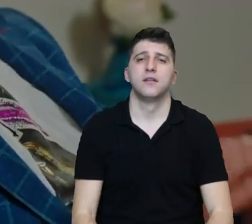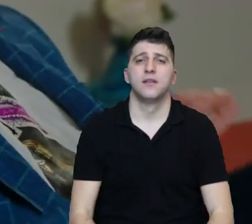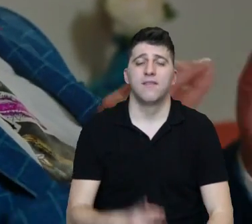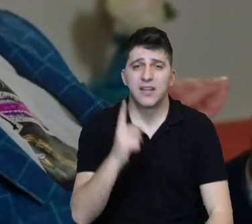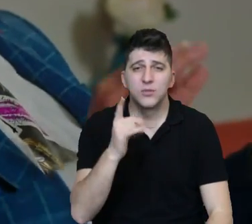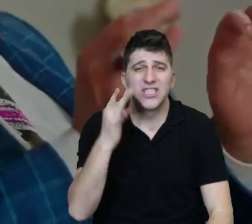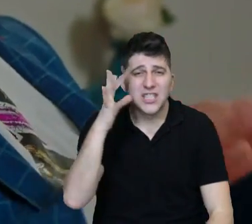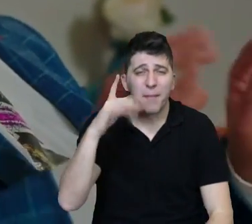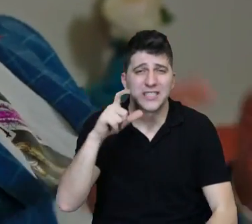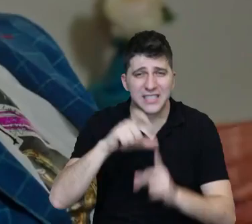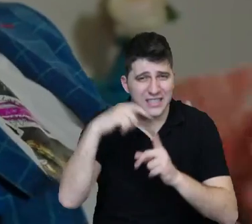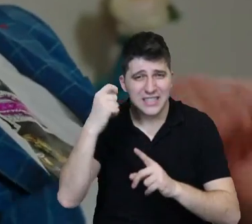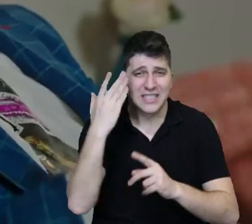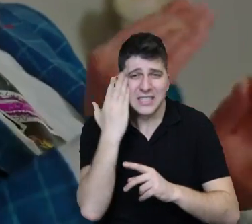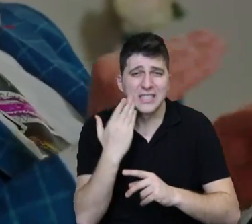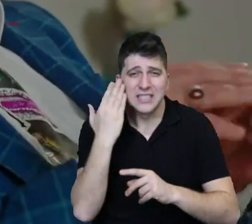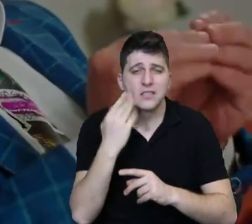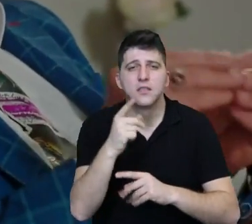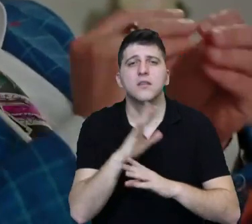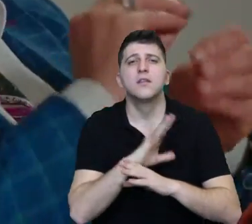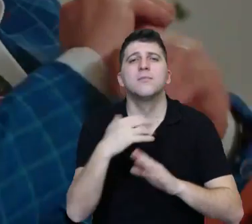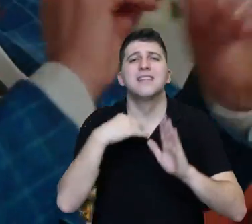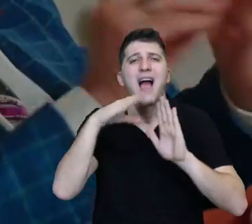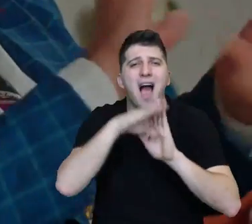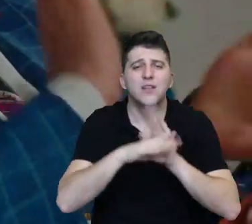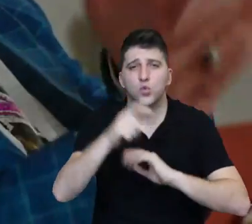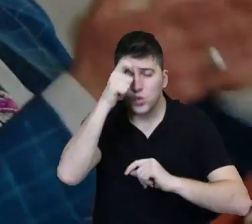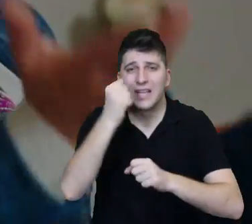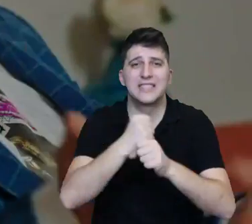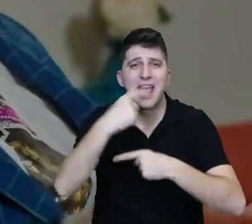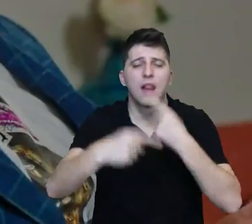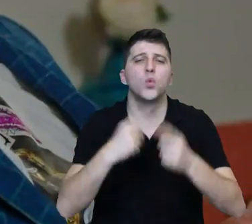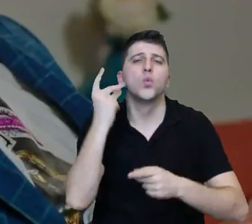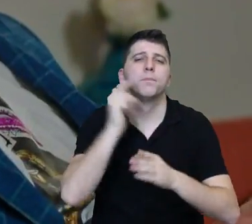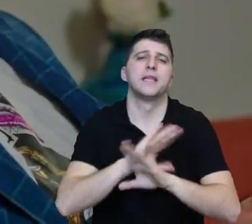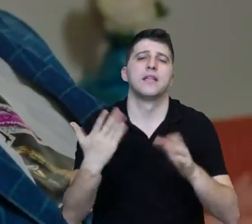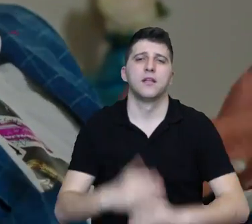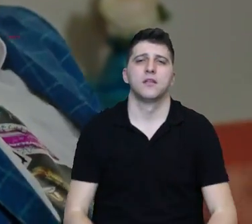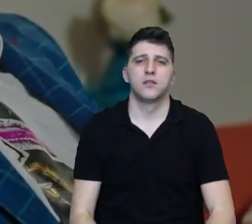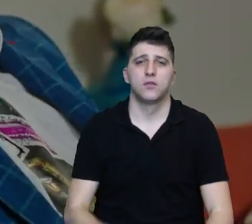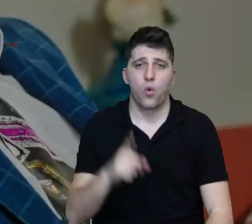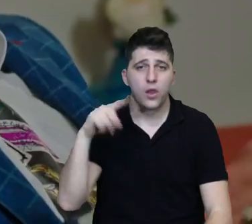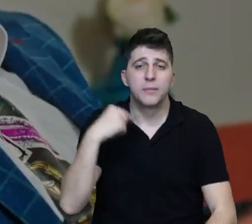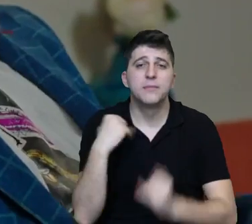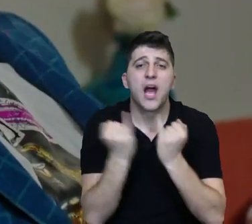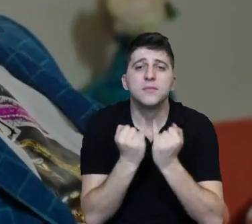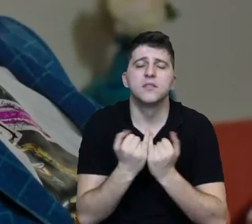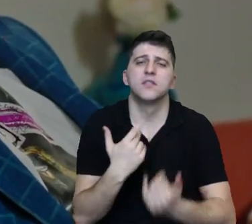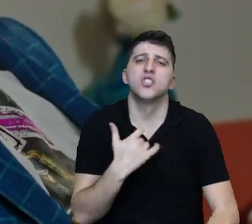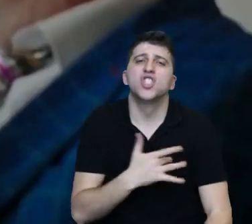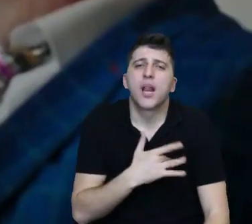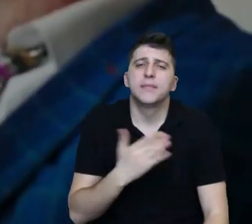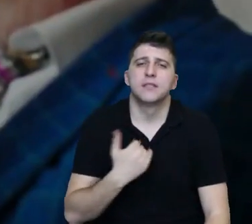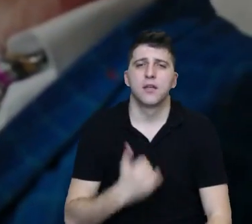Vallahi bu yabancı dizileri izleye izleye, iyice siz üf hadi annene hiçbir şey unuttunuz gitti ya. Bunlar bizim kardeşimiz, canımız, yerimiz